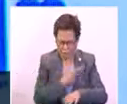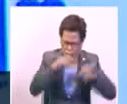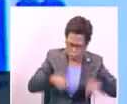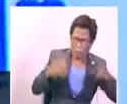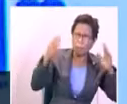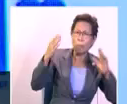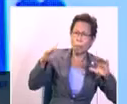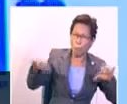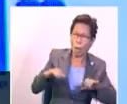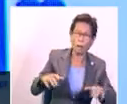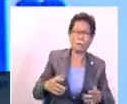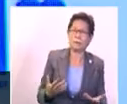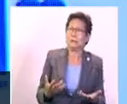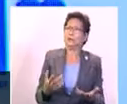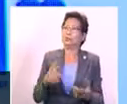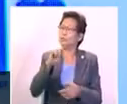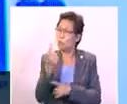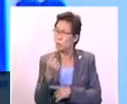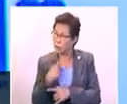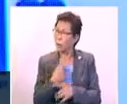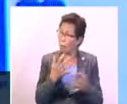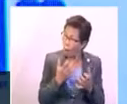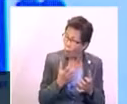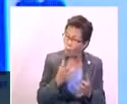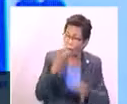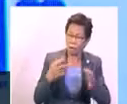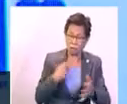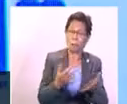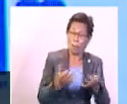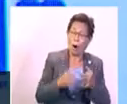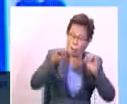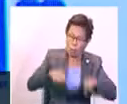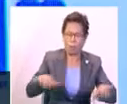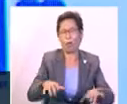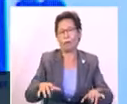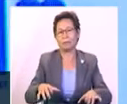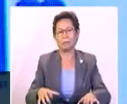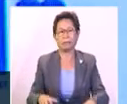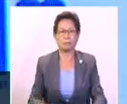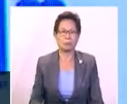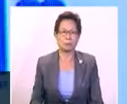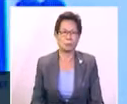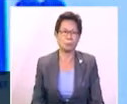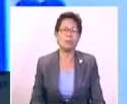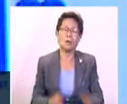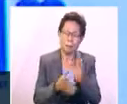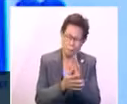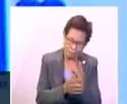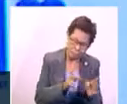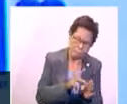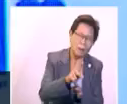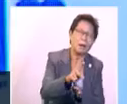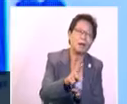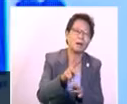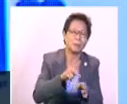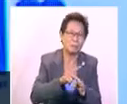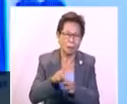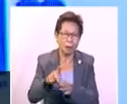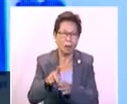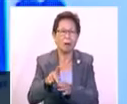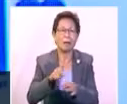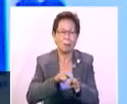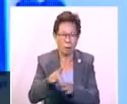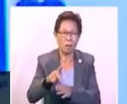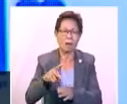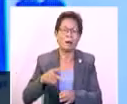nak ataupun tidak. Kalau kita nak, kita boleh dapat ilmu, kebakaran dan sebagainya. Akhirnya